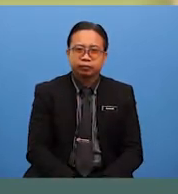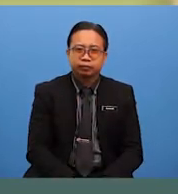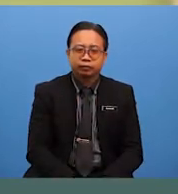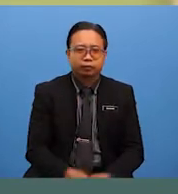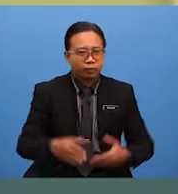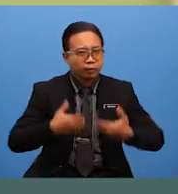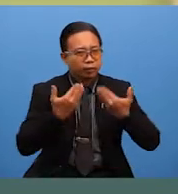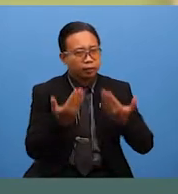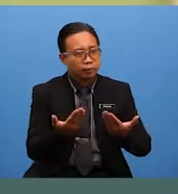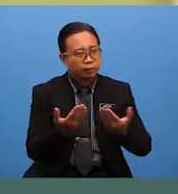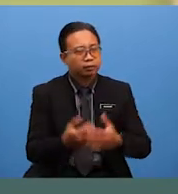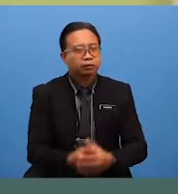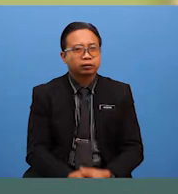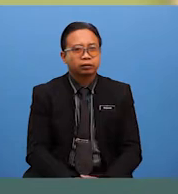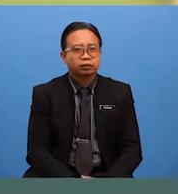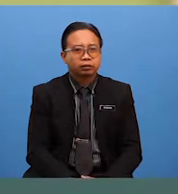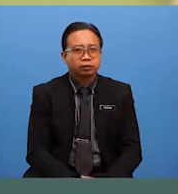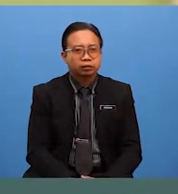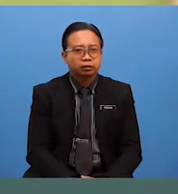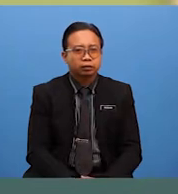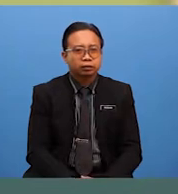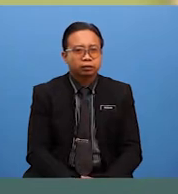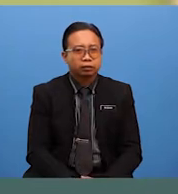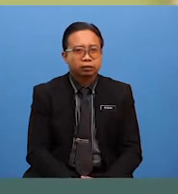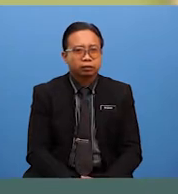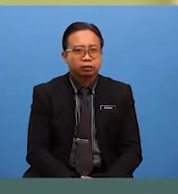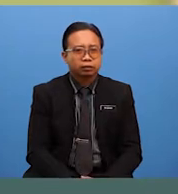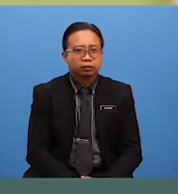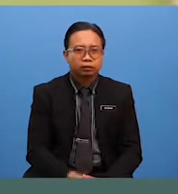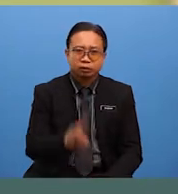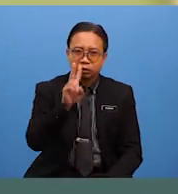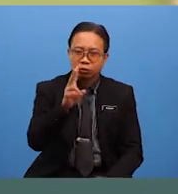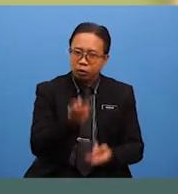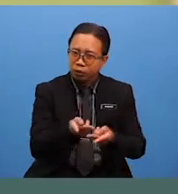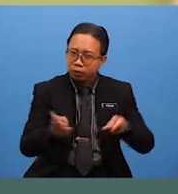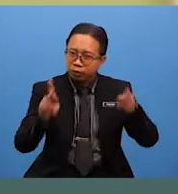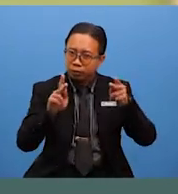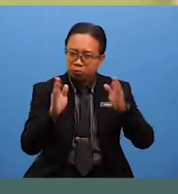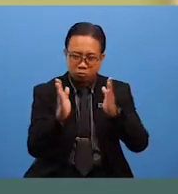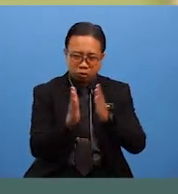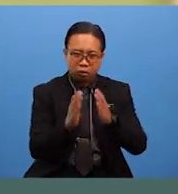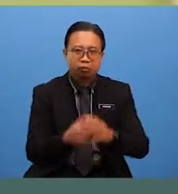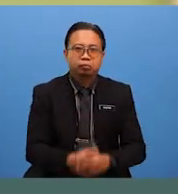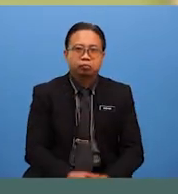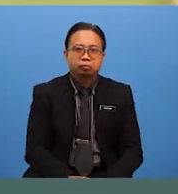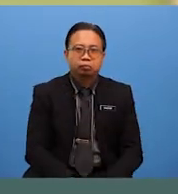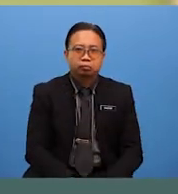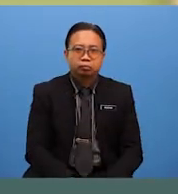Bagaimana pula dengan duel Priok kecil ini